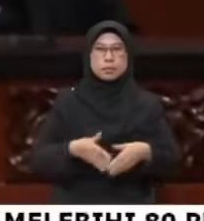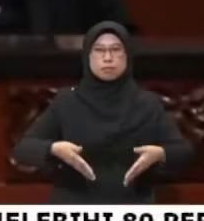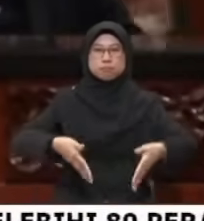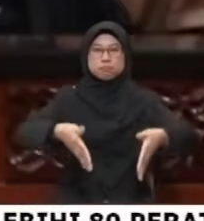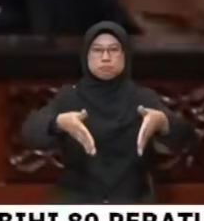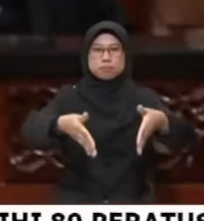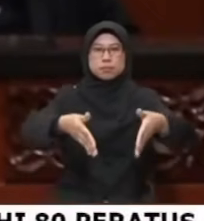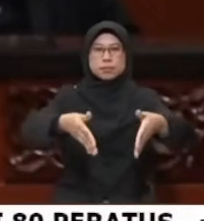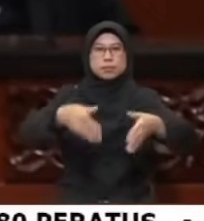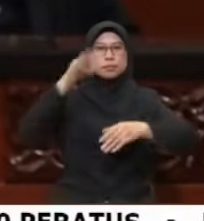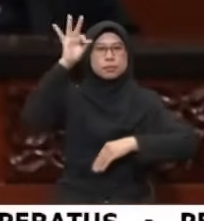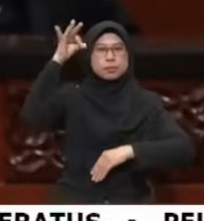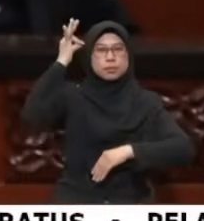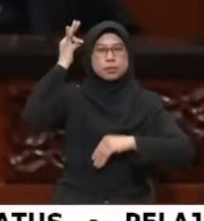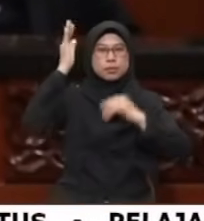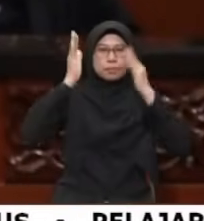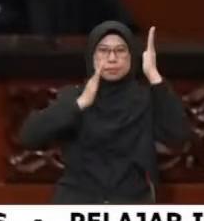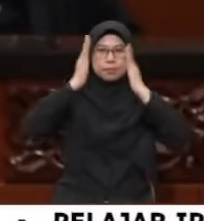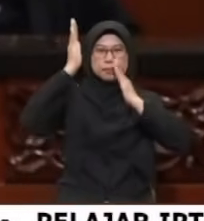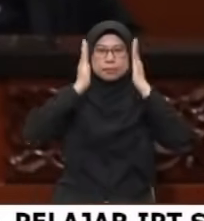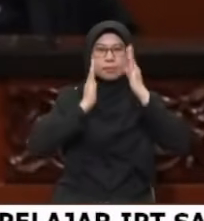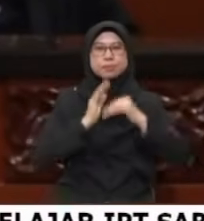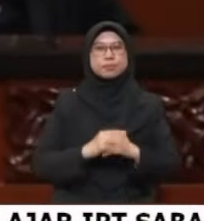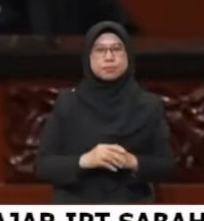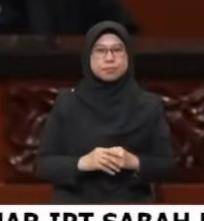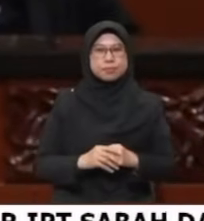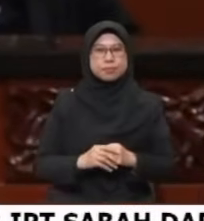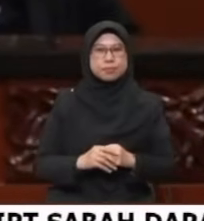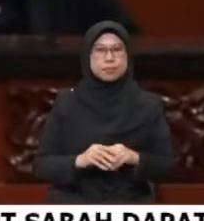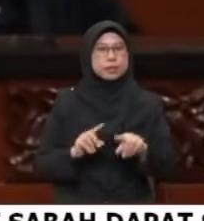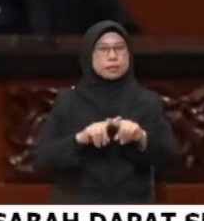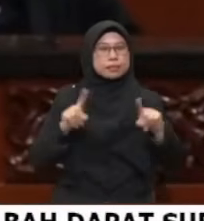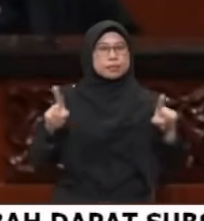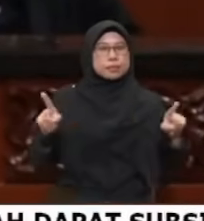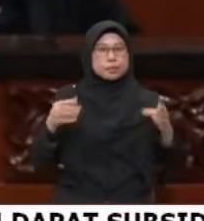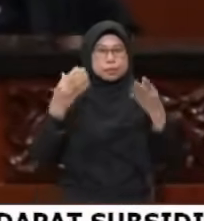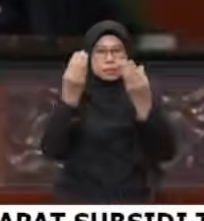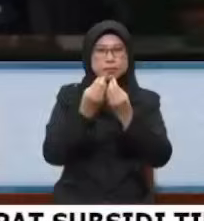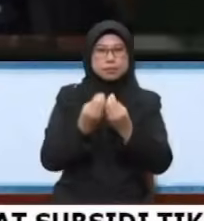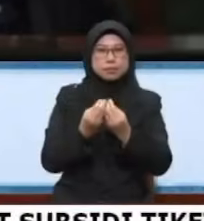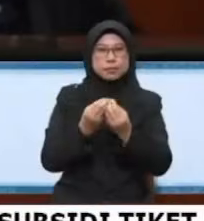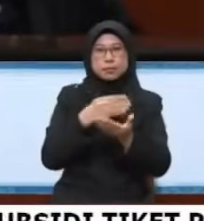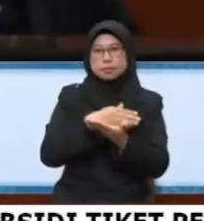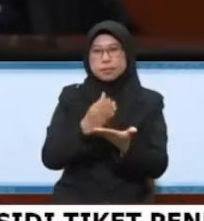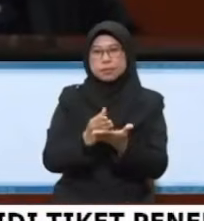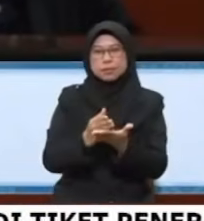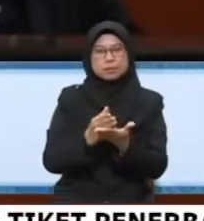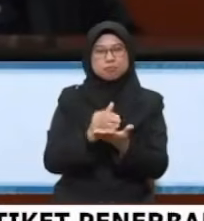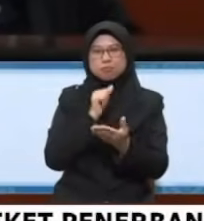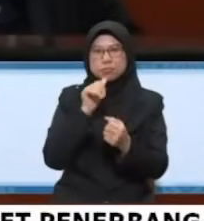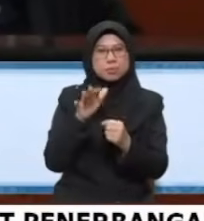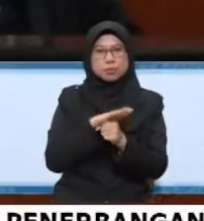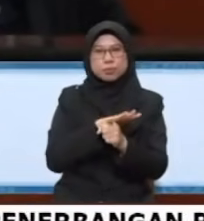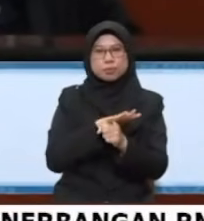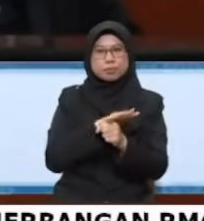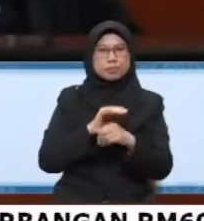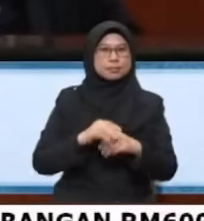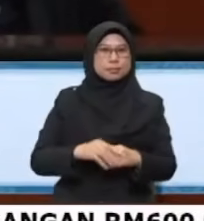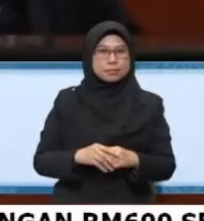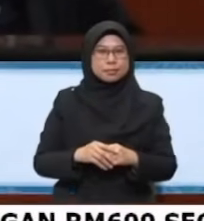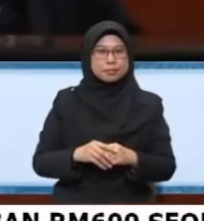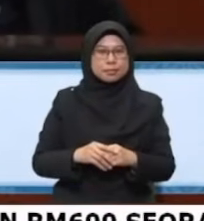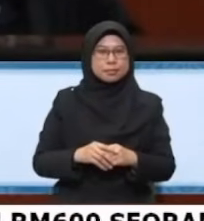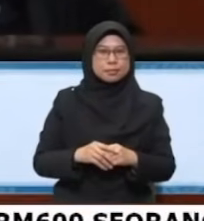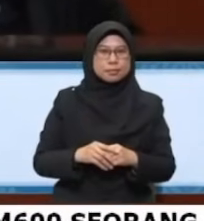persekutuan di Malaysia walau bagaimanapun jumlah peruntukan masih tidak mencukupi